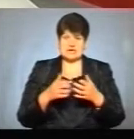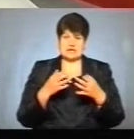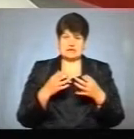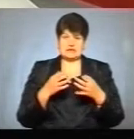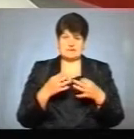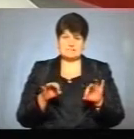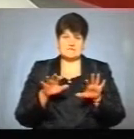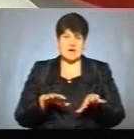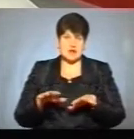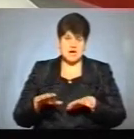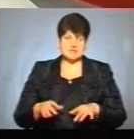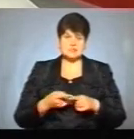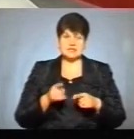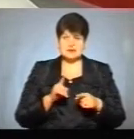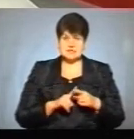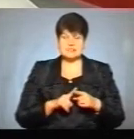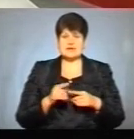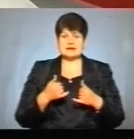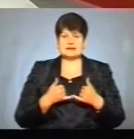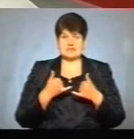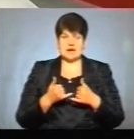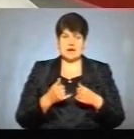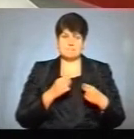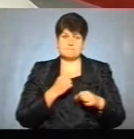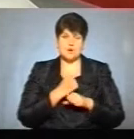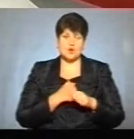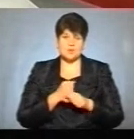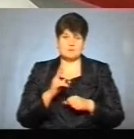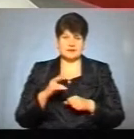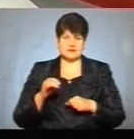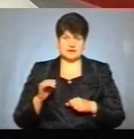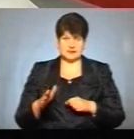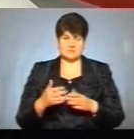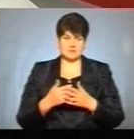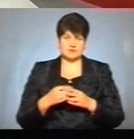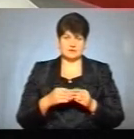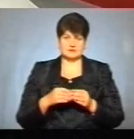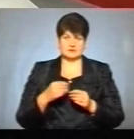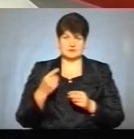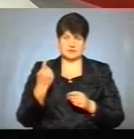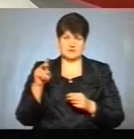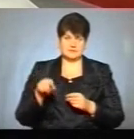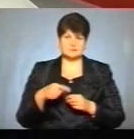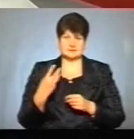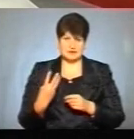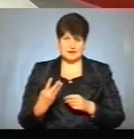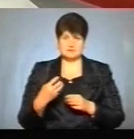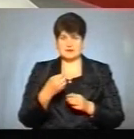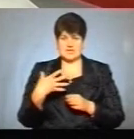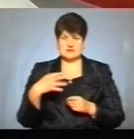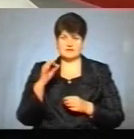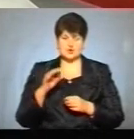найбільше є вакансії для кваліфікованих робітників, десь відсотків 30, третина, може й більше трошечки, десь відсотків